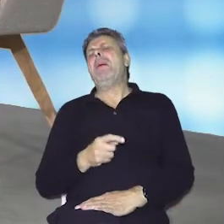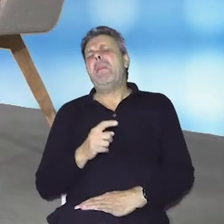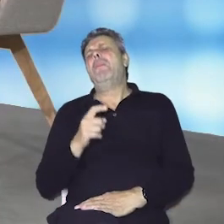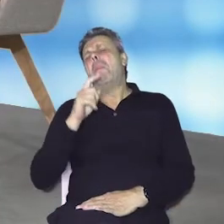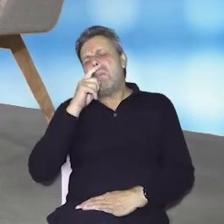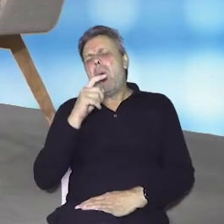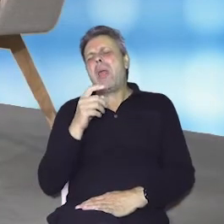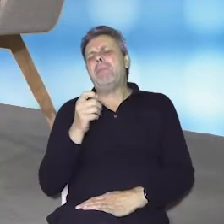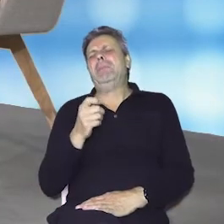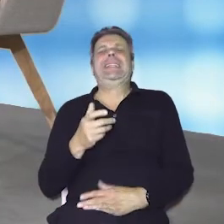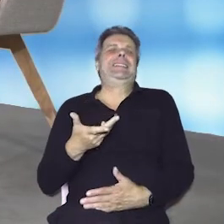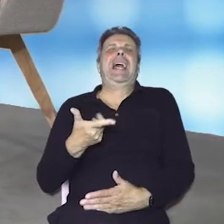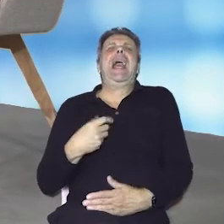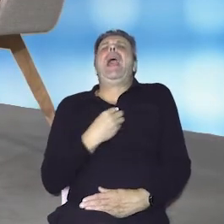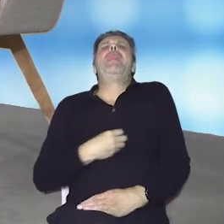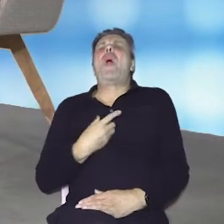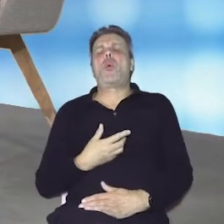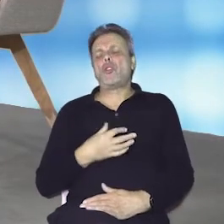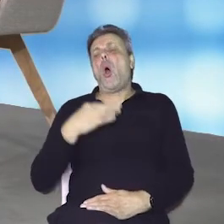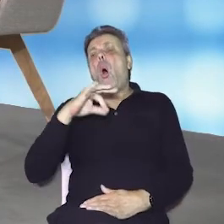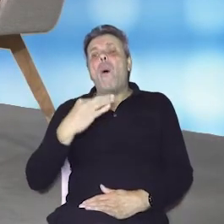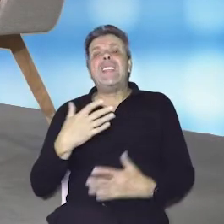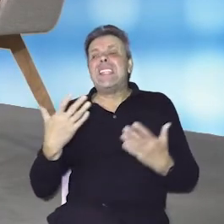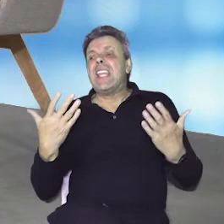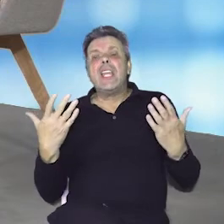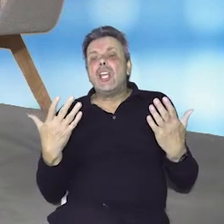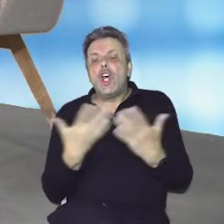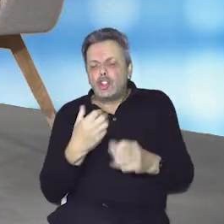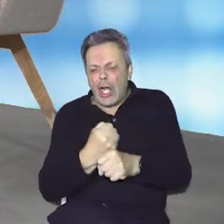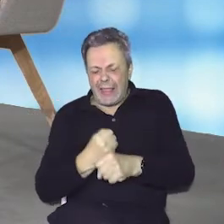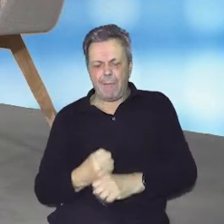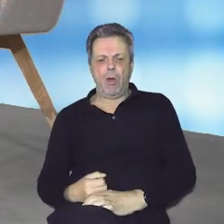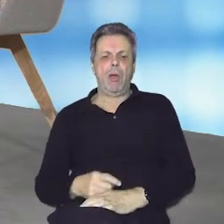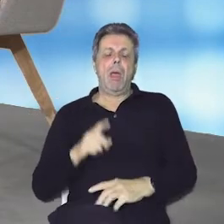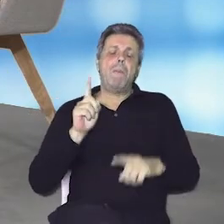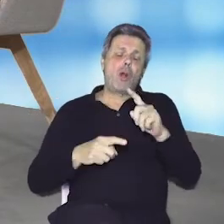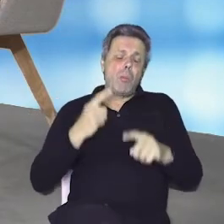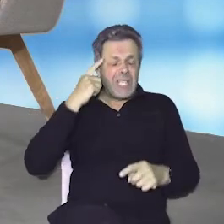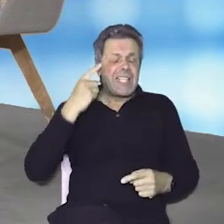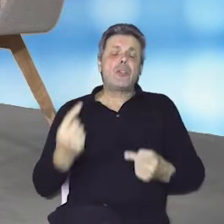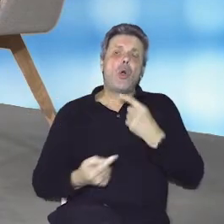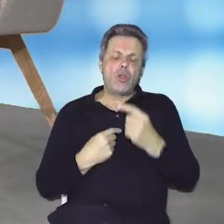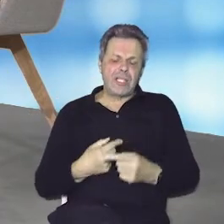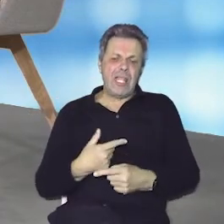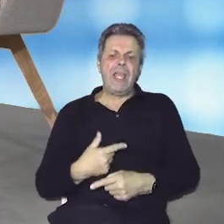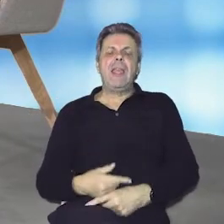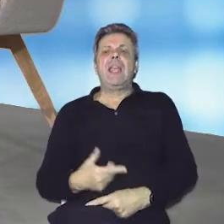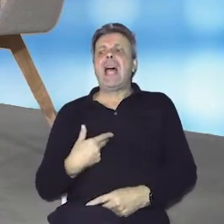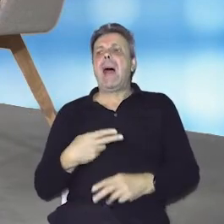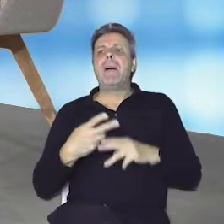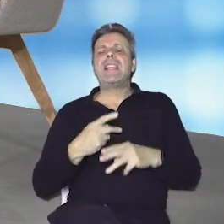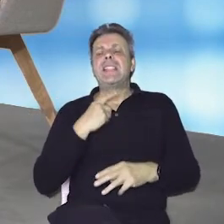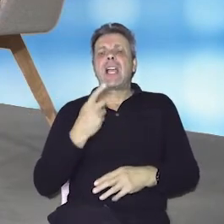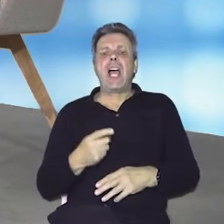To je neugoda. Sad da. Sve u ovisnosti gdje je ta promjena u koju mi idemo. Nekad se zna dogoditi da ja napravim punkciju, da nam pacijentica